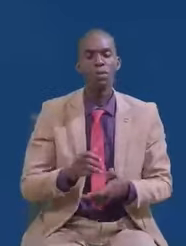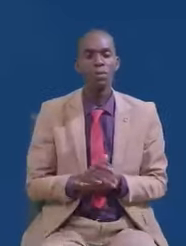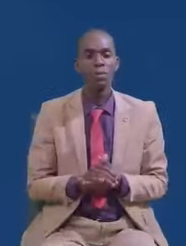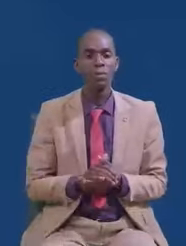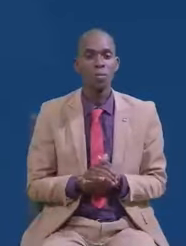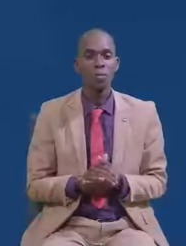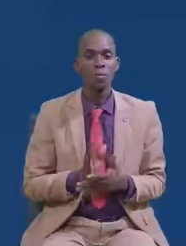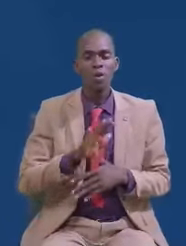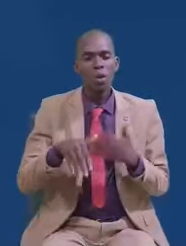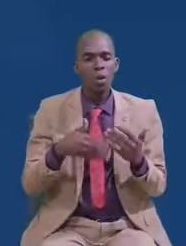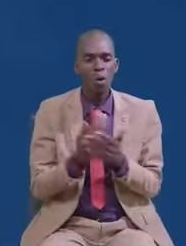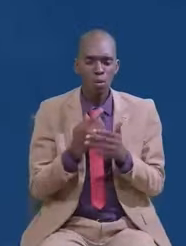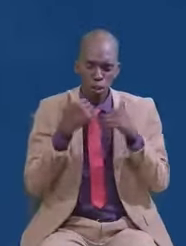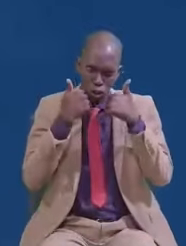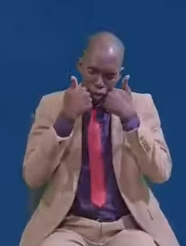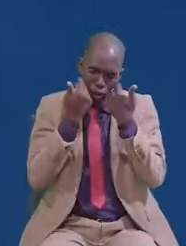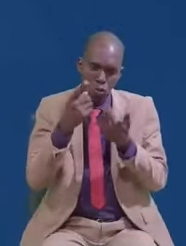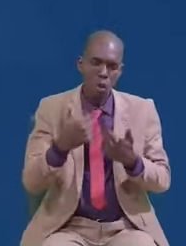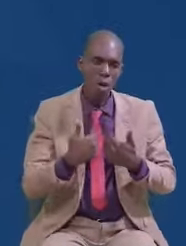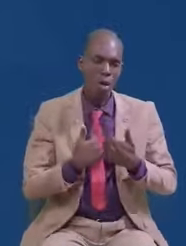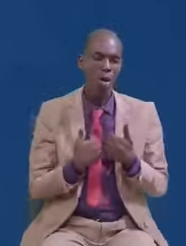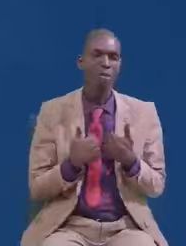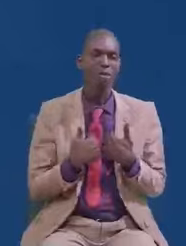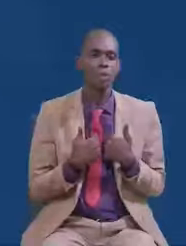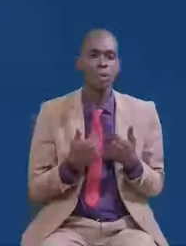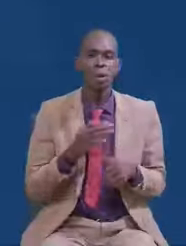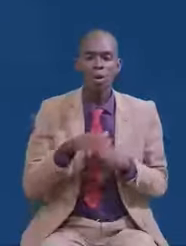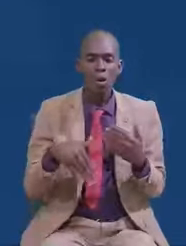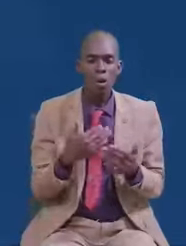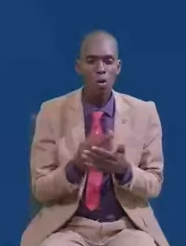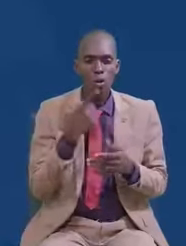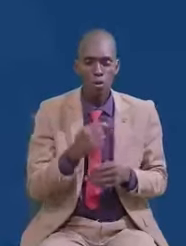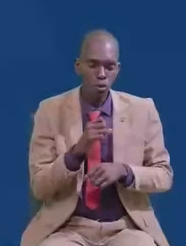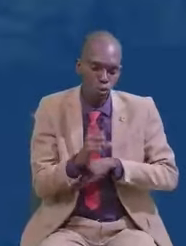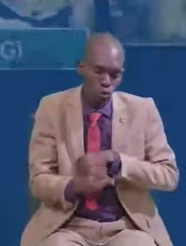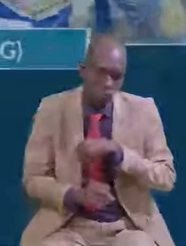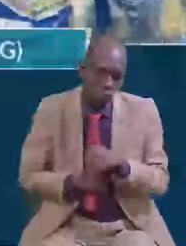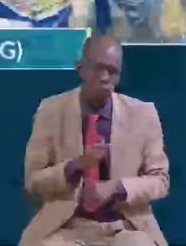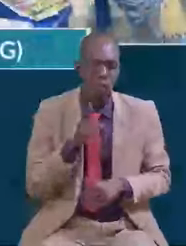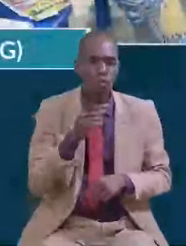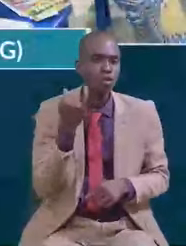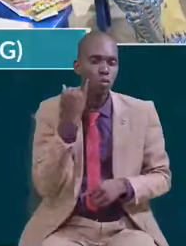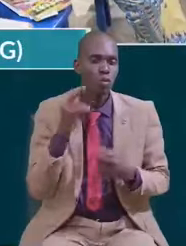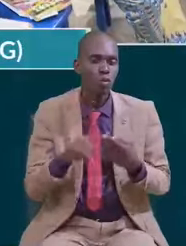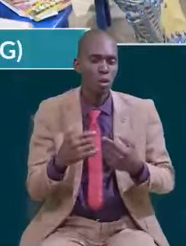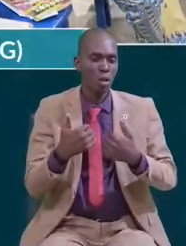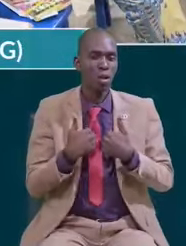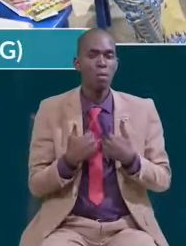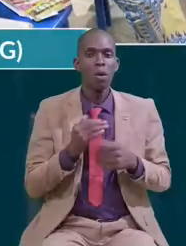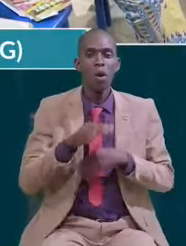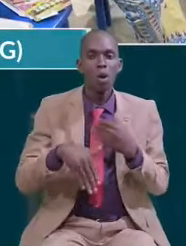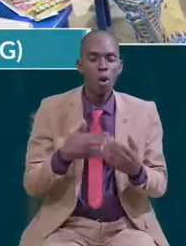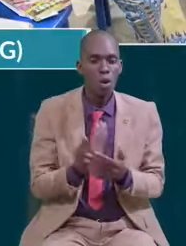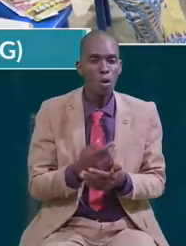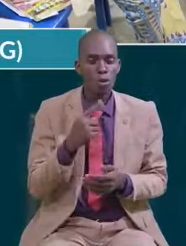Tout l'opprobre que vous avez, toutes les souffrances que vous devez porter, toutes les douleurs que vous devez